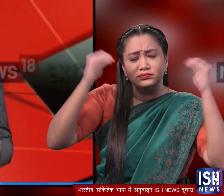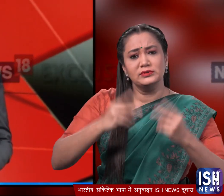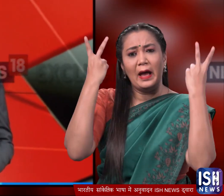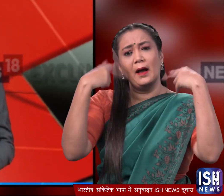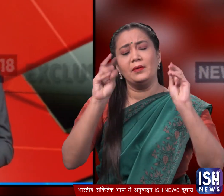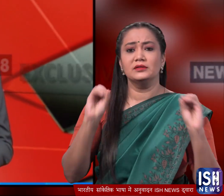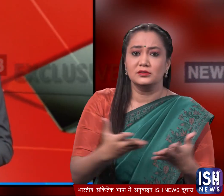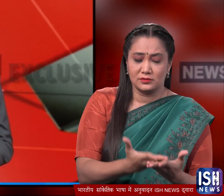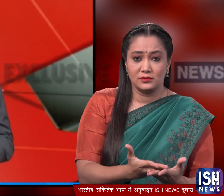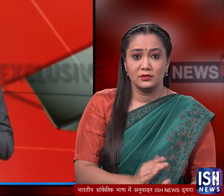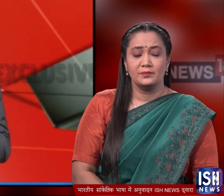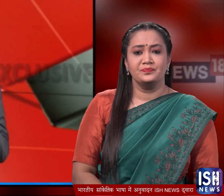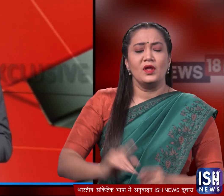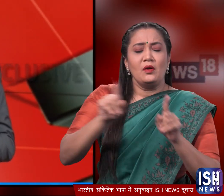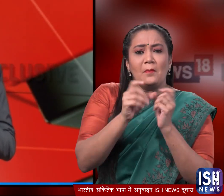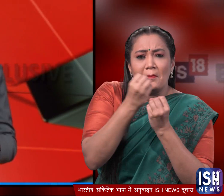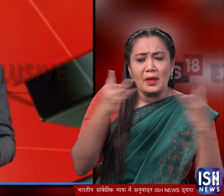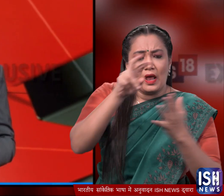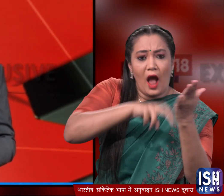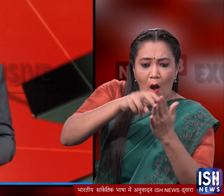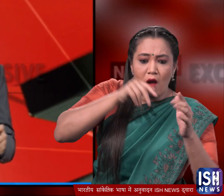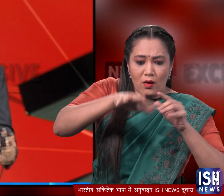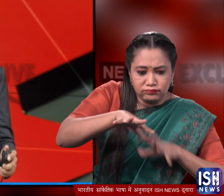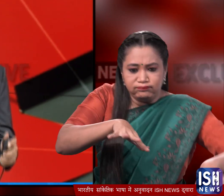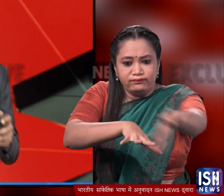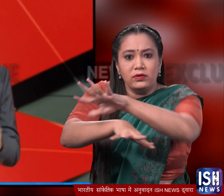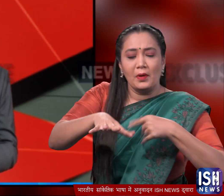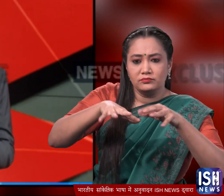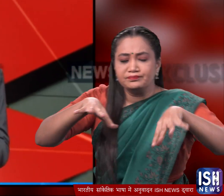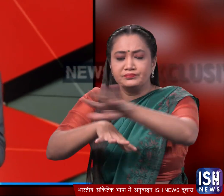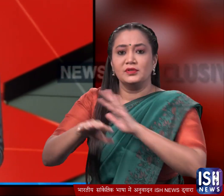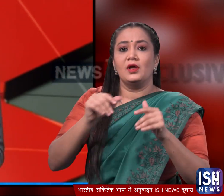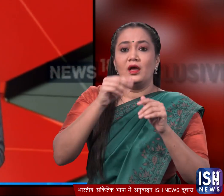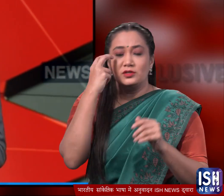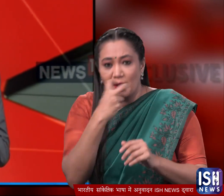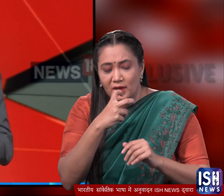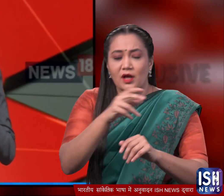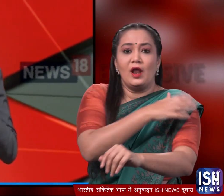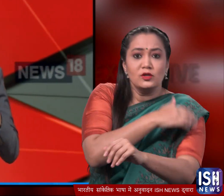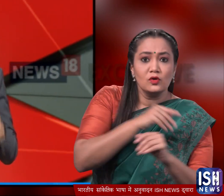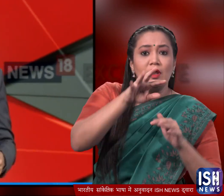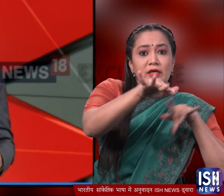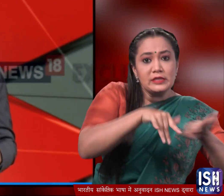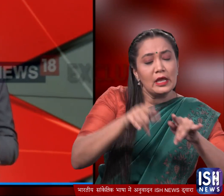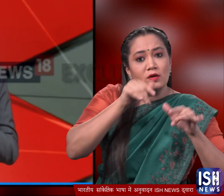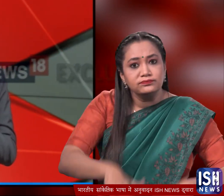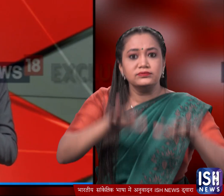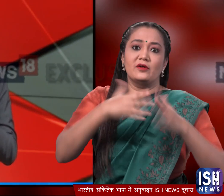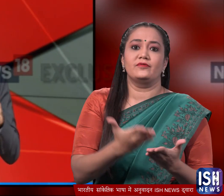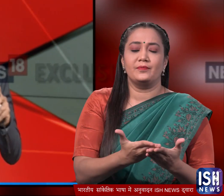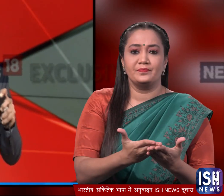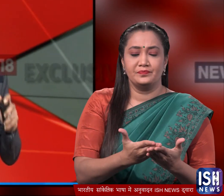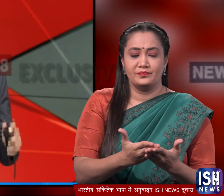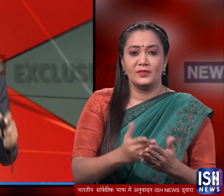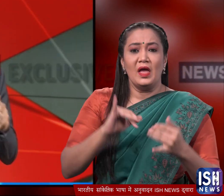का दौर शुरू हुआ, जिसकी वजह से दर्जनों गांव टापू बन गए, जबकि जामनगर और राजकोट के शहरी इलाके में भी बाढ़ में डूब गए।